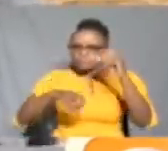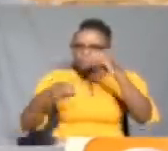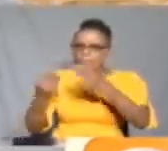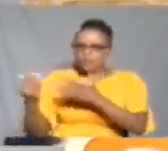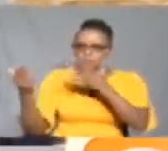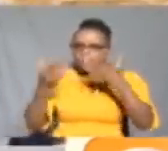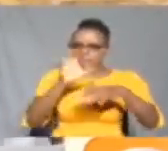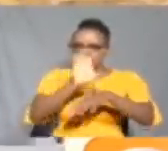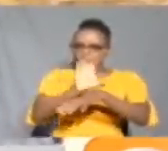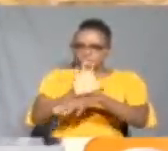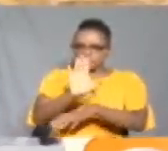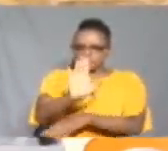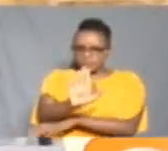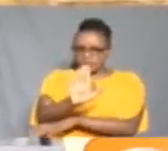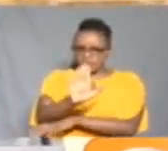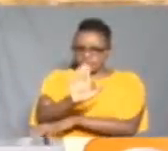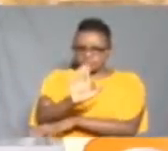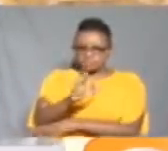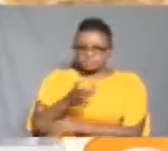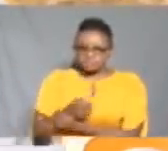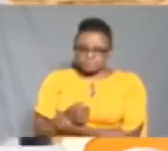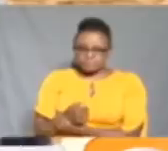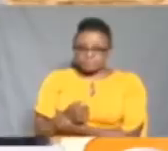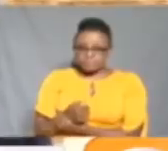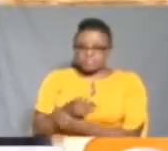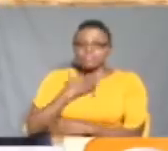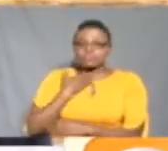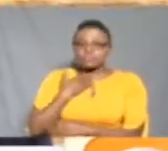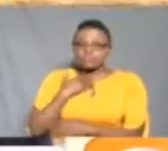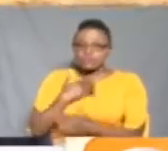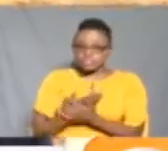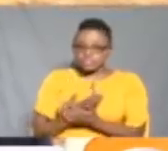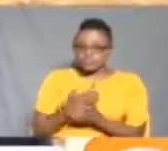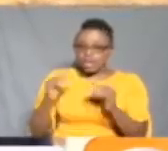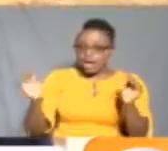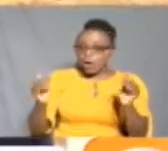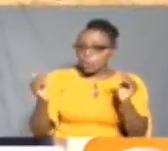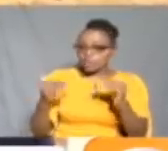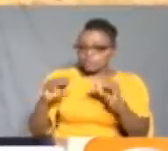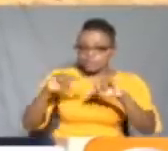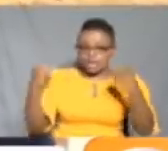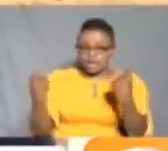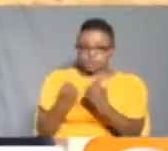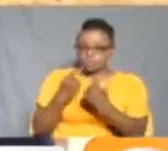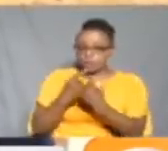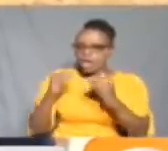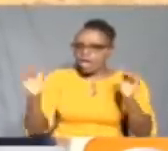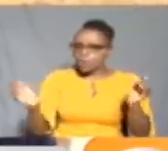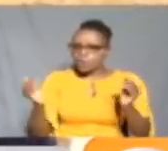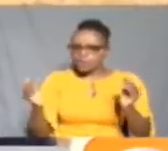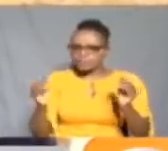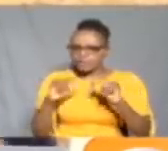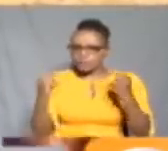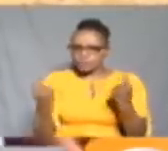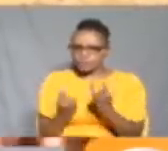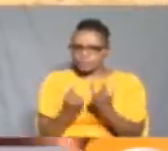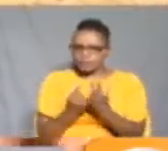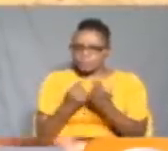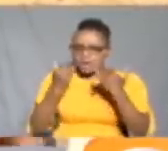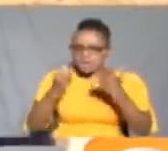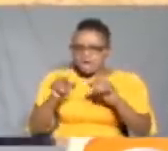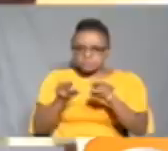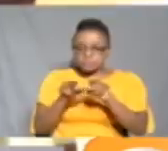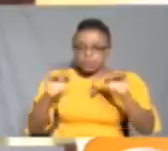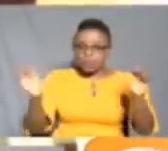kwa makanisa yao. They want a welfare group. Welfare. Sasa inaenda